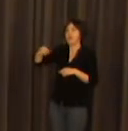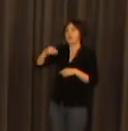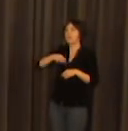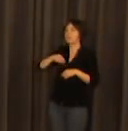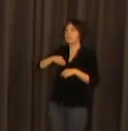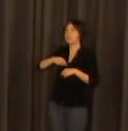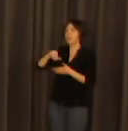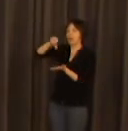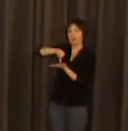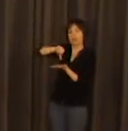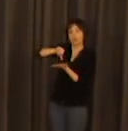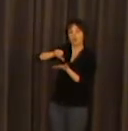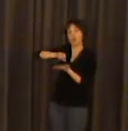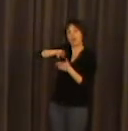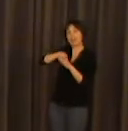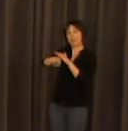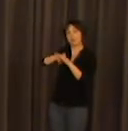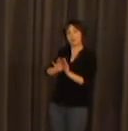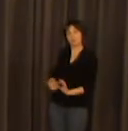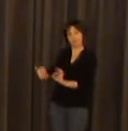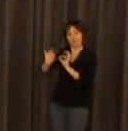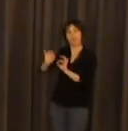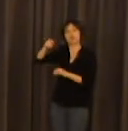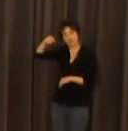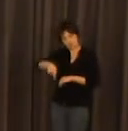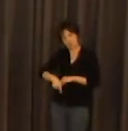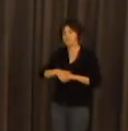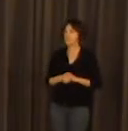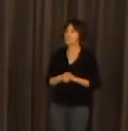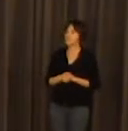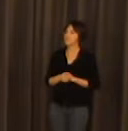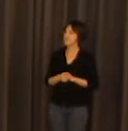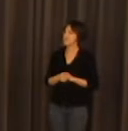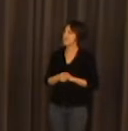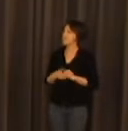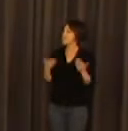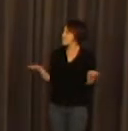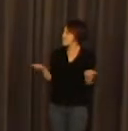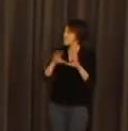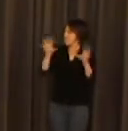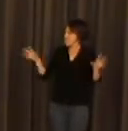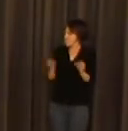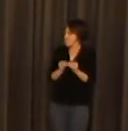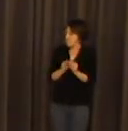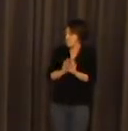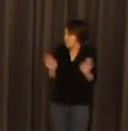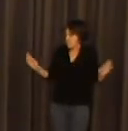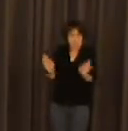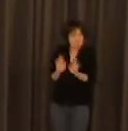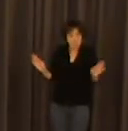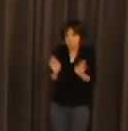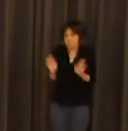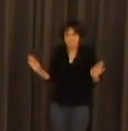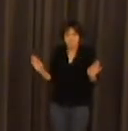els centres de recursos especialitzats amb aquesta expertesa. Per tant, res més, sé